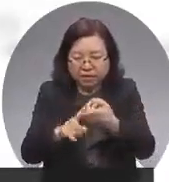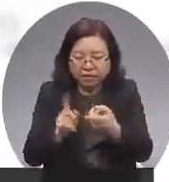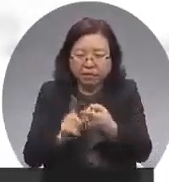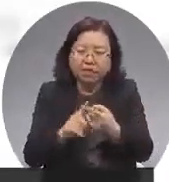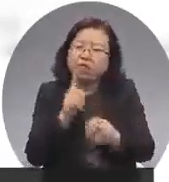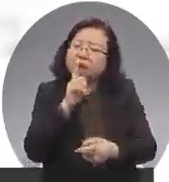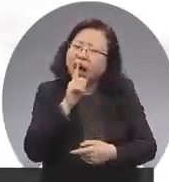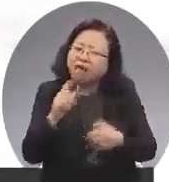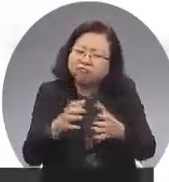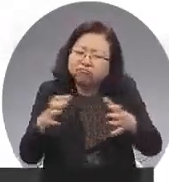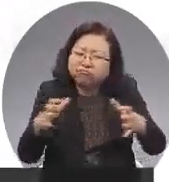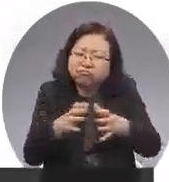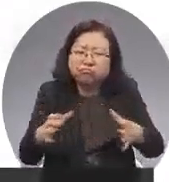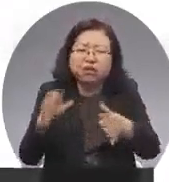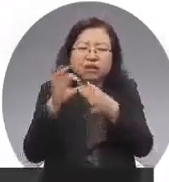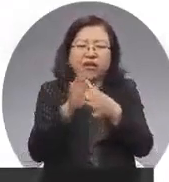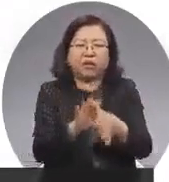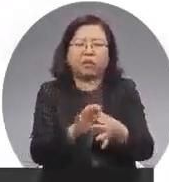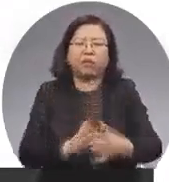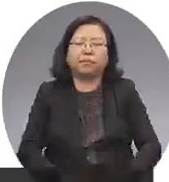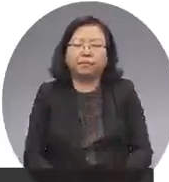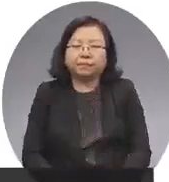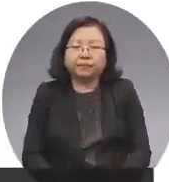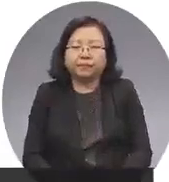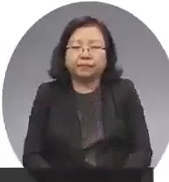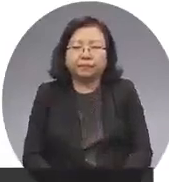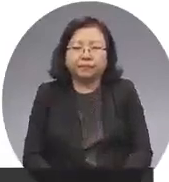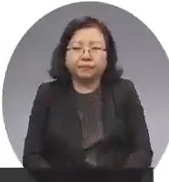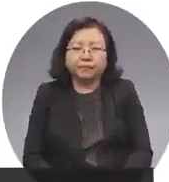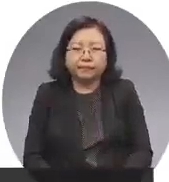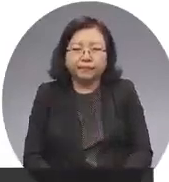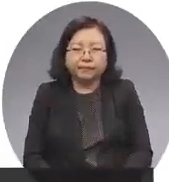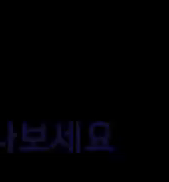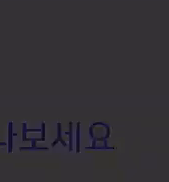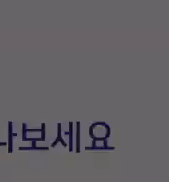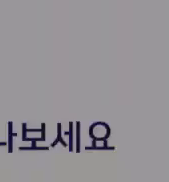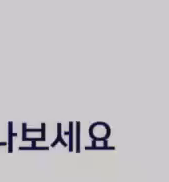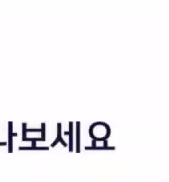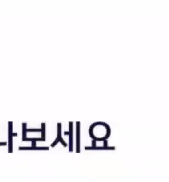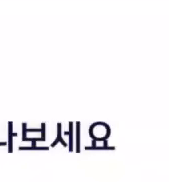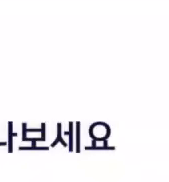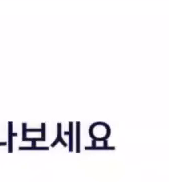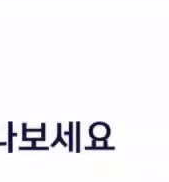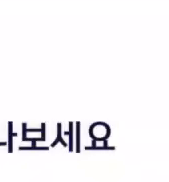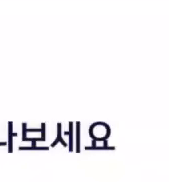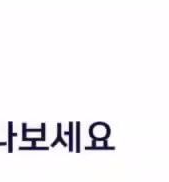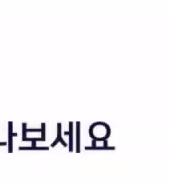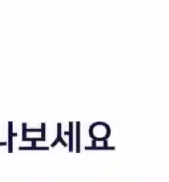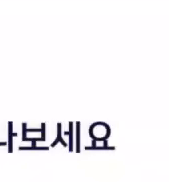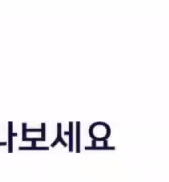있습니다 mbc 뉴스 신비한 거 아닙니다 5